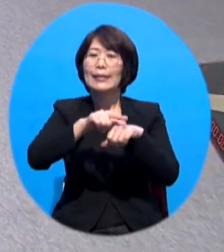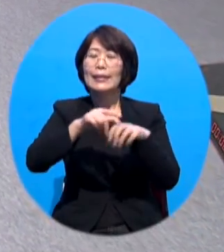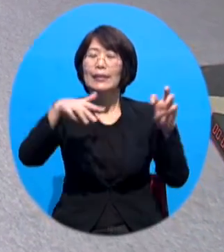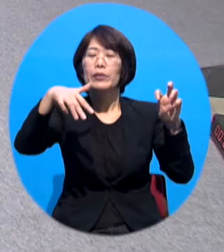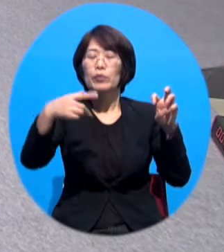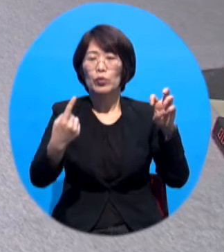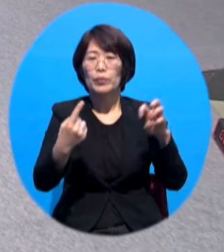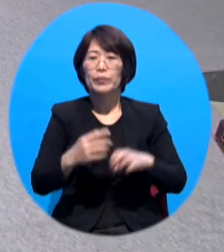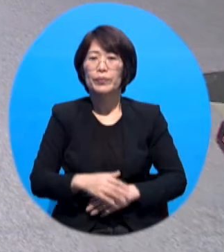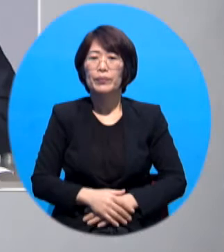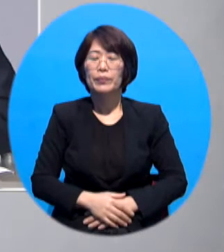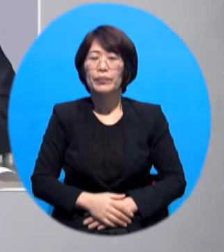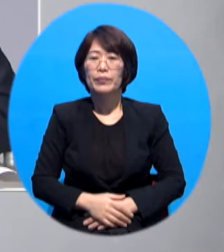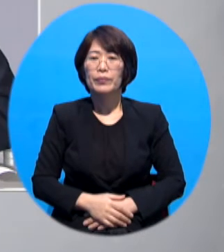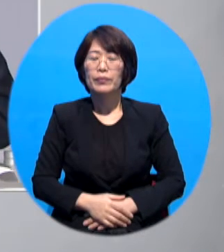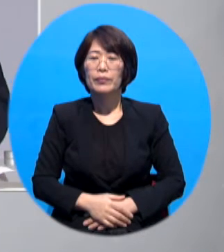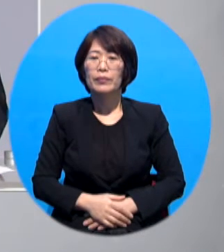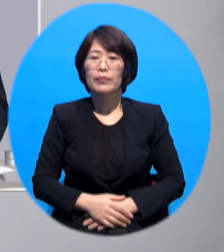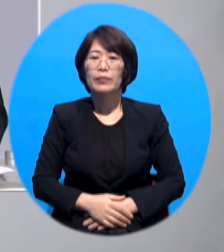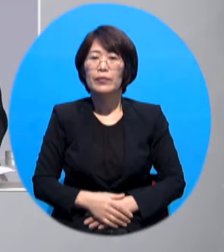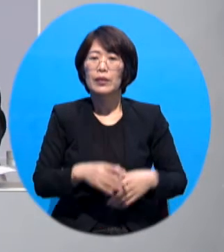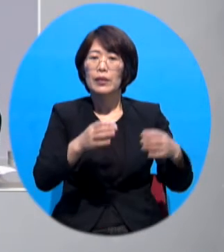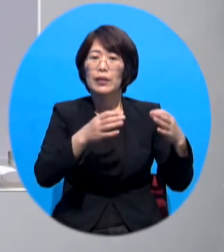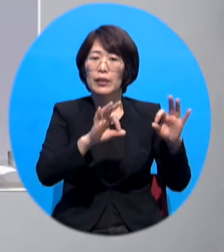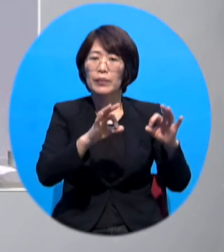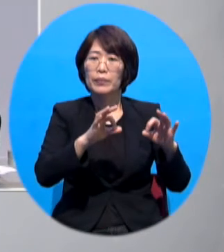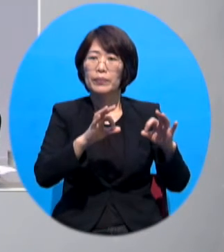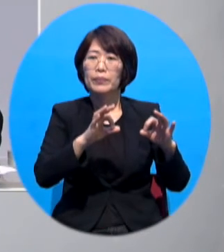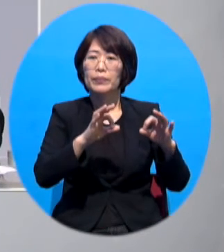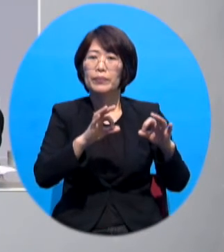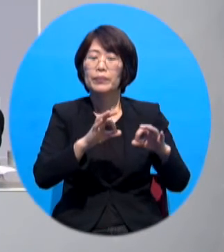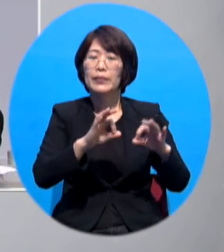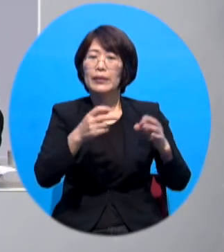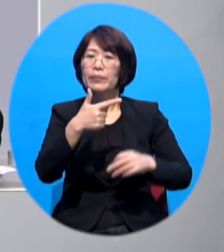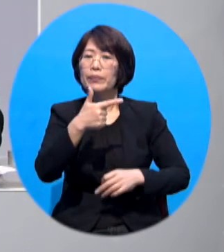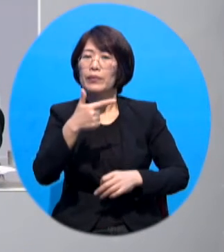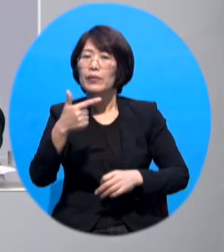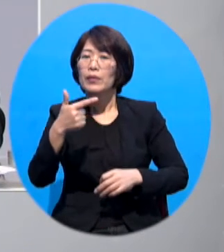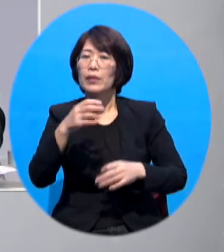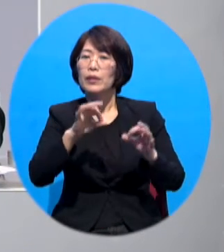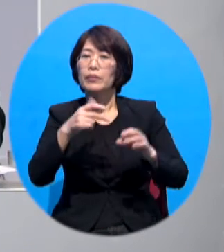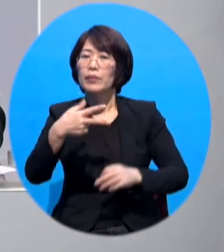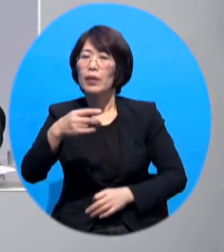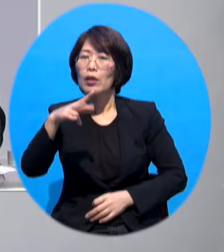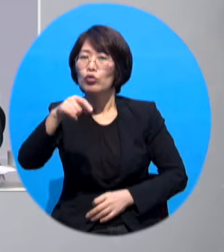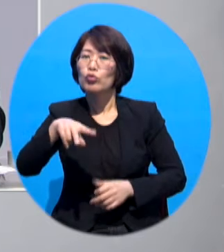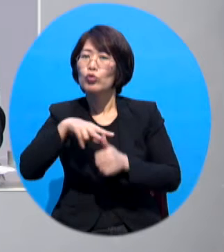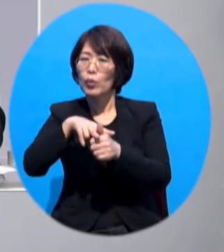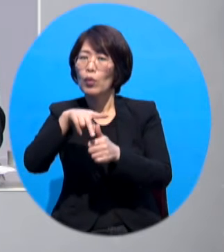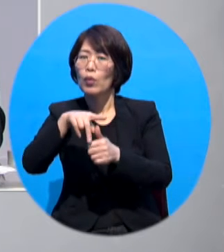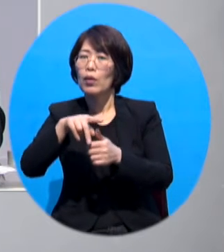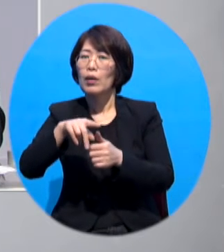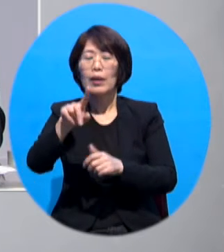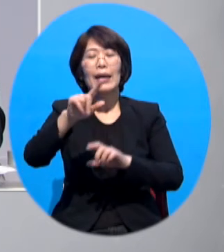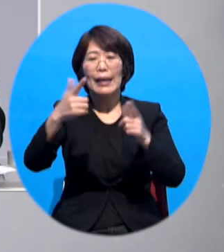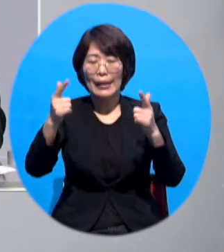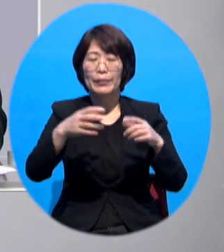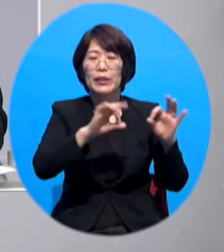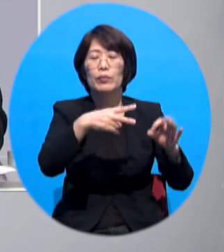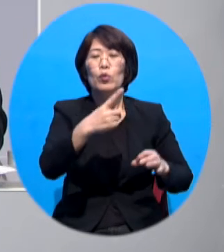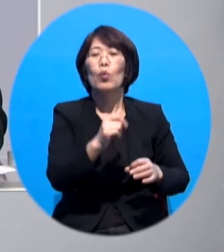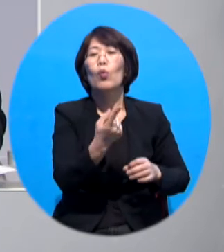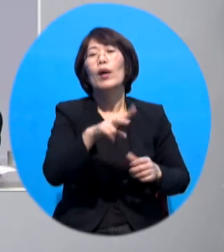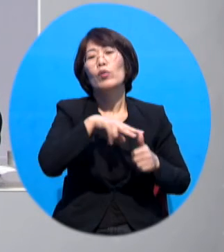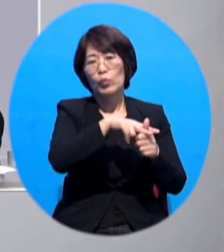입니다 2 김대중 국어 께서 이 교육 기본 수도 김동한 후보입니다